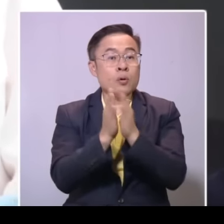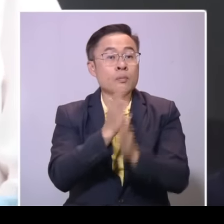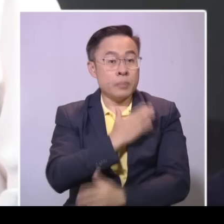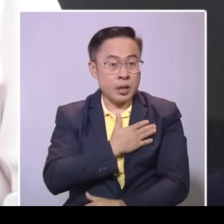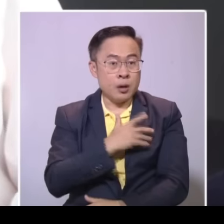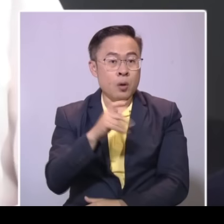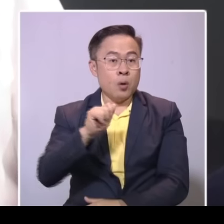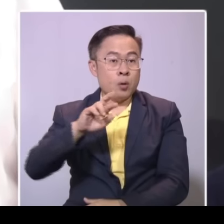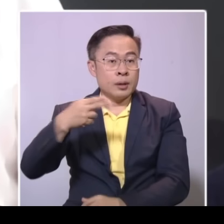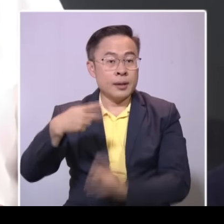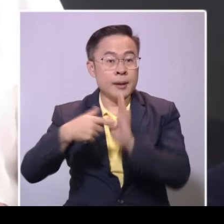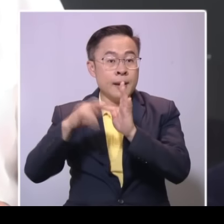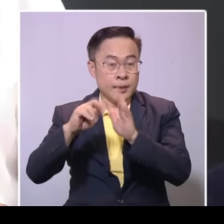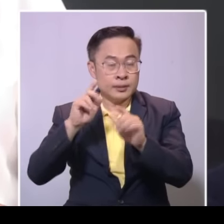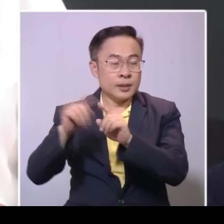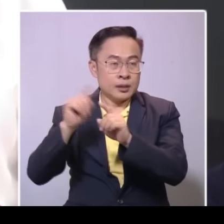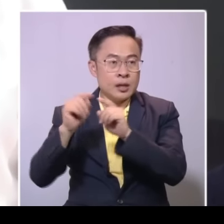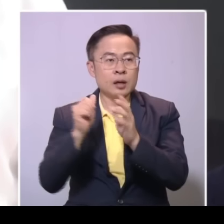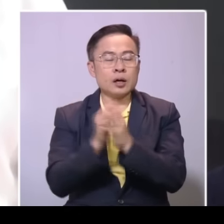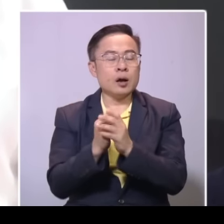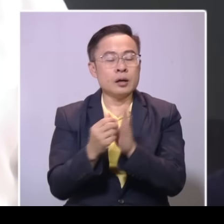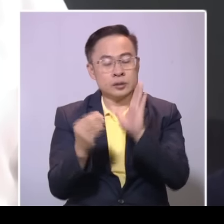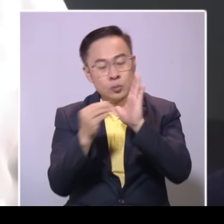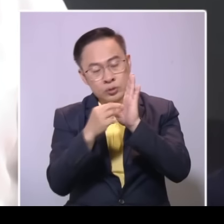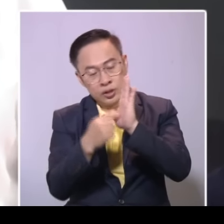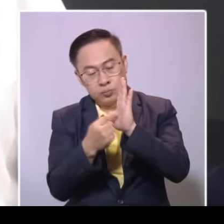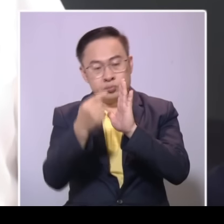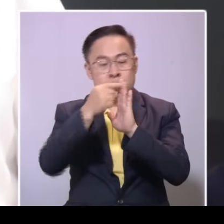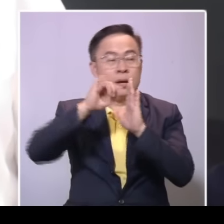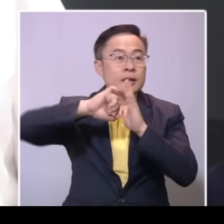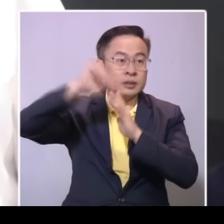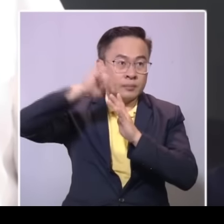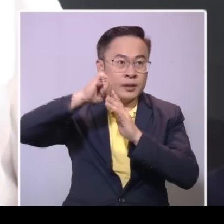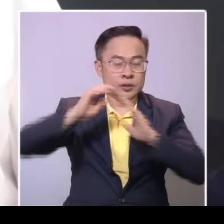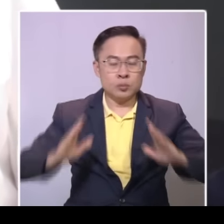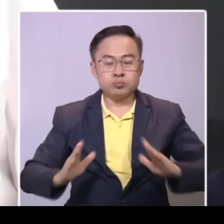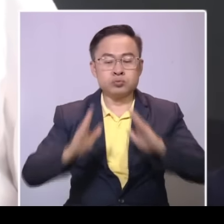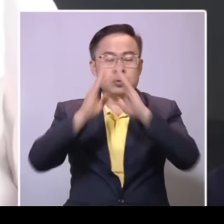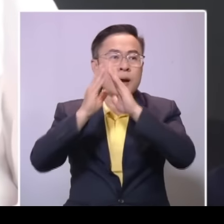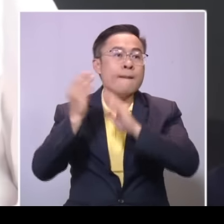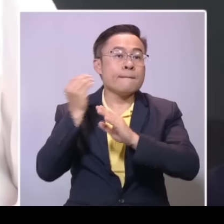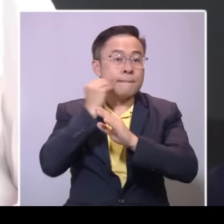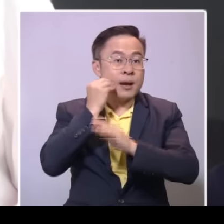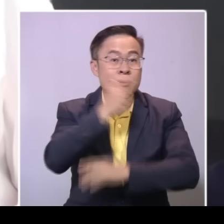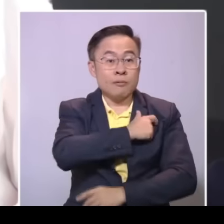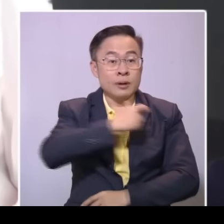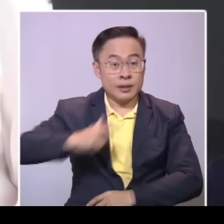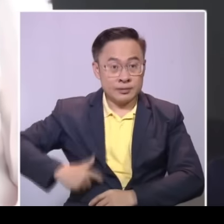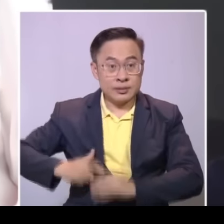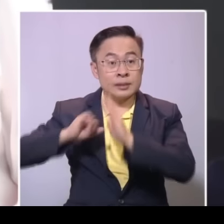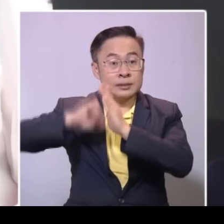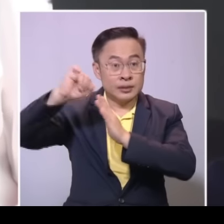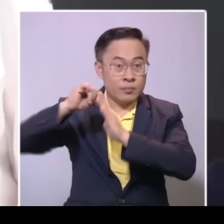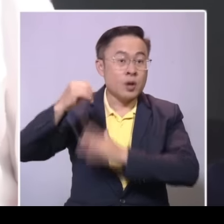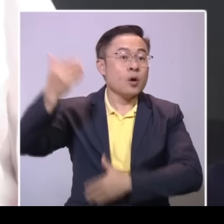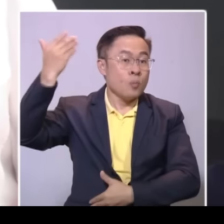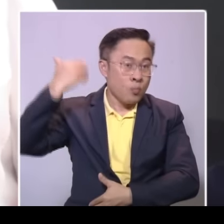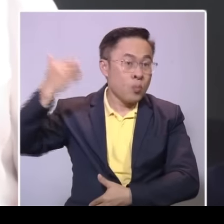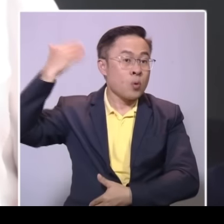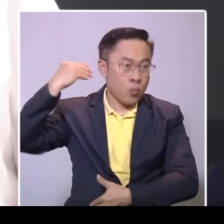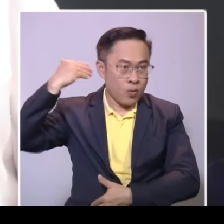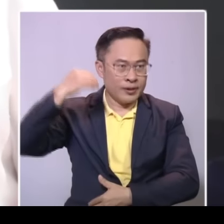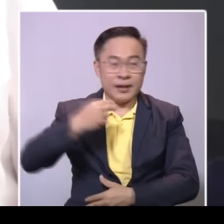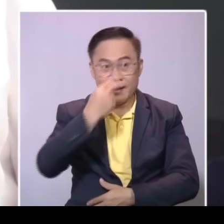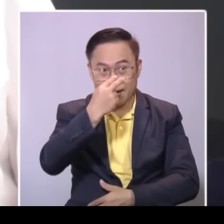นะคะมาที่ยังหอคำหลวงนะคะอุทยานหลวงราชพฤกษ์นะคะจังหวัดเชียงใหม่ก็อยากจะเชิญชวนนะคะพุทธสา